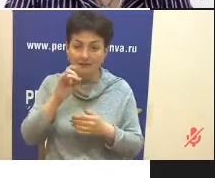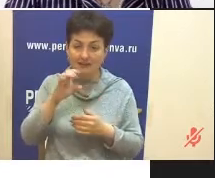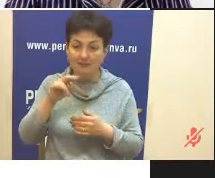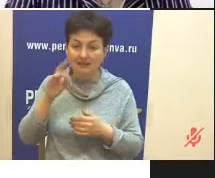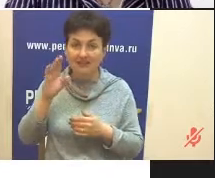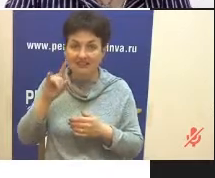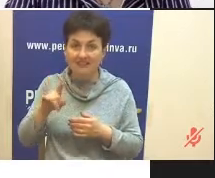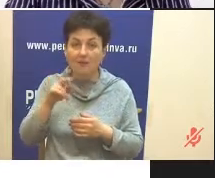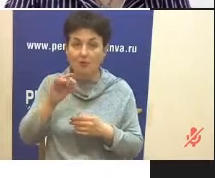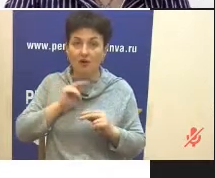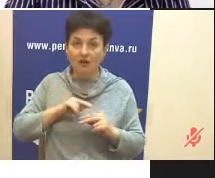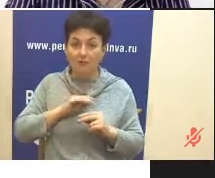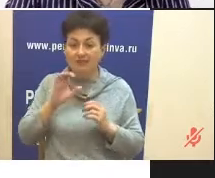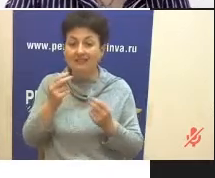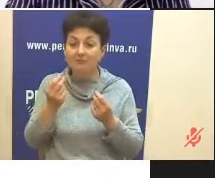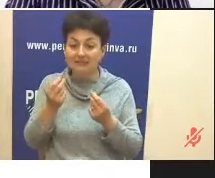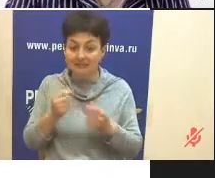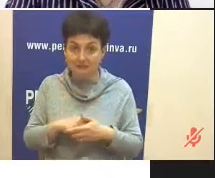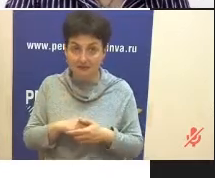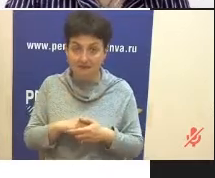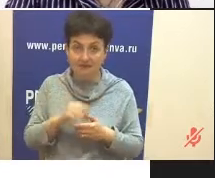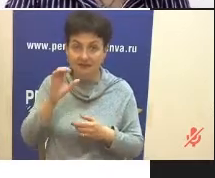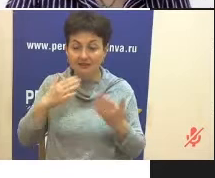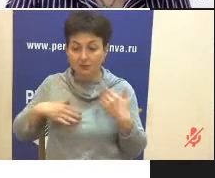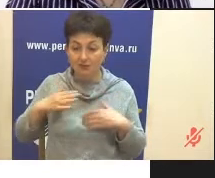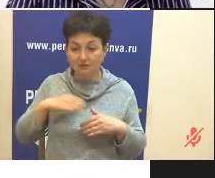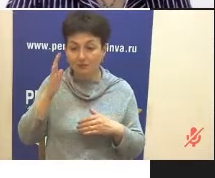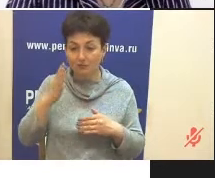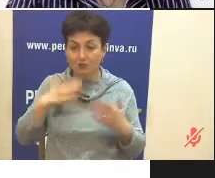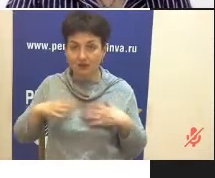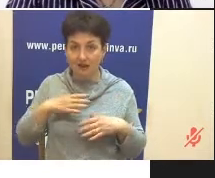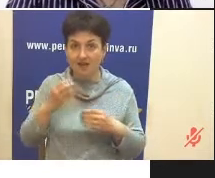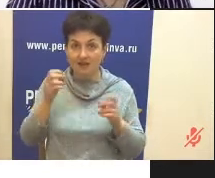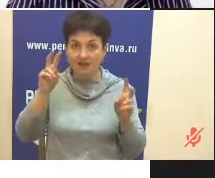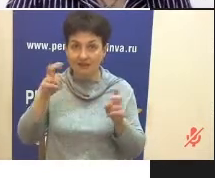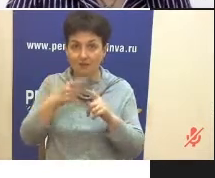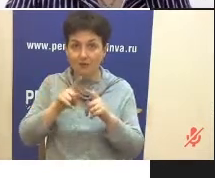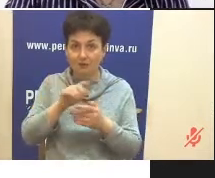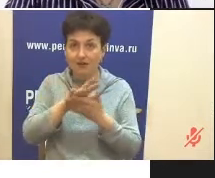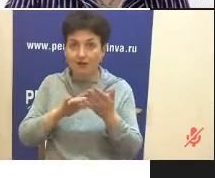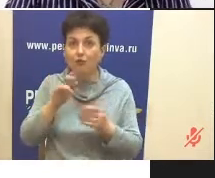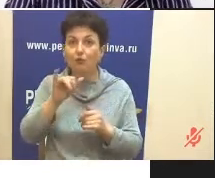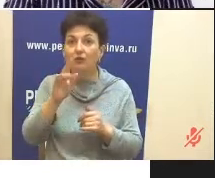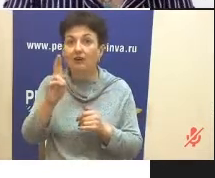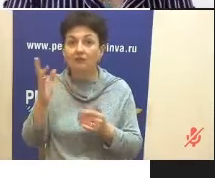по работе с бизнесом. С удовольствием буду рада эту тему тоже продолжить, если у кого-то будет